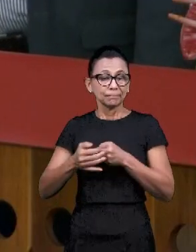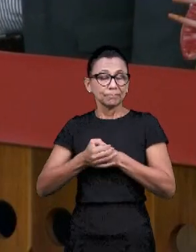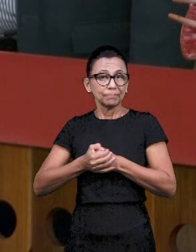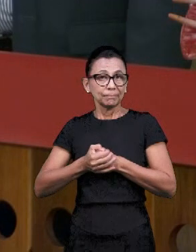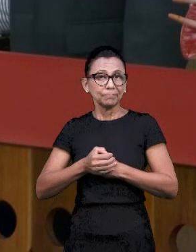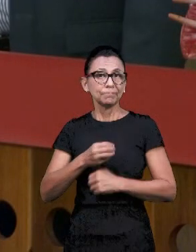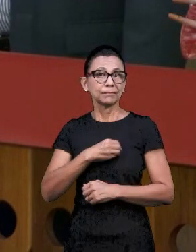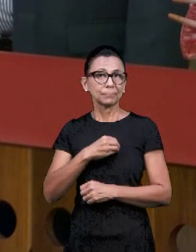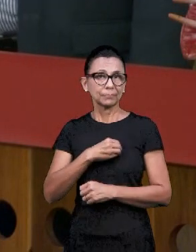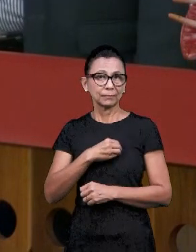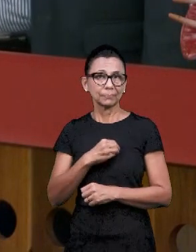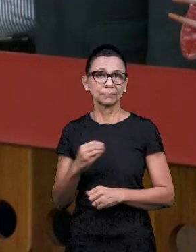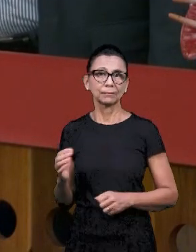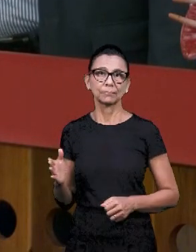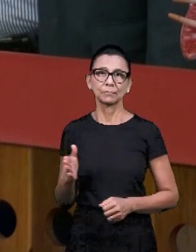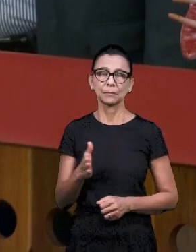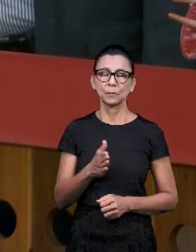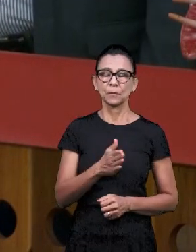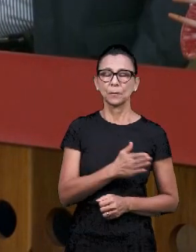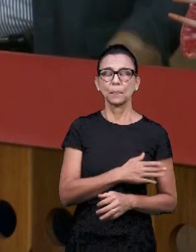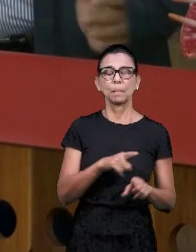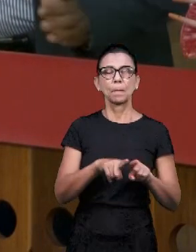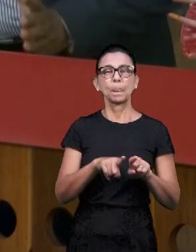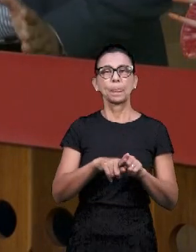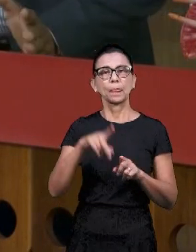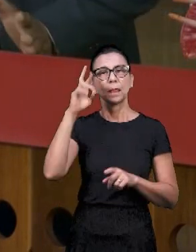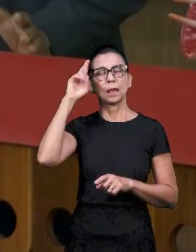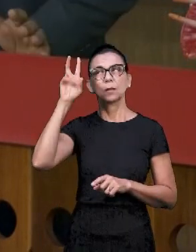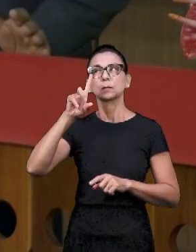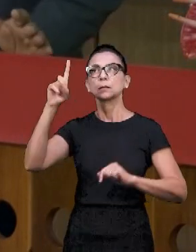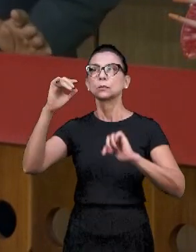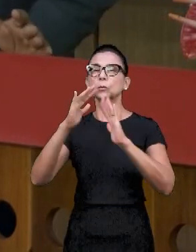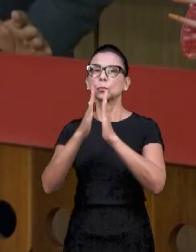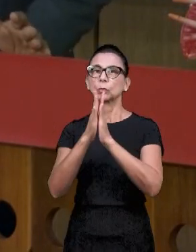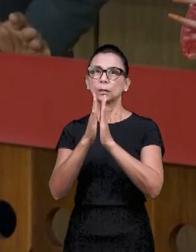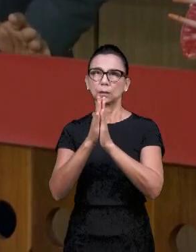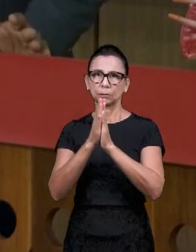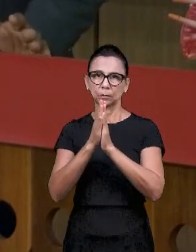Давайте помолимся. Господь, мы просим Тебя во имя Господа Иисуса